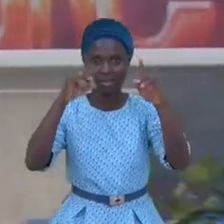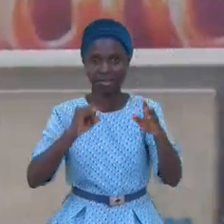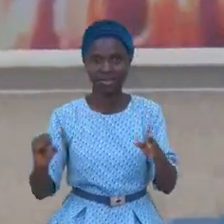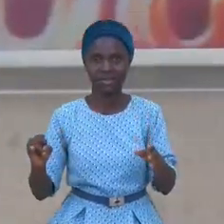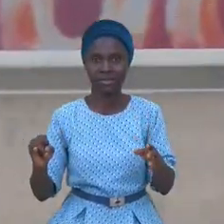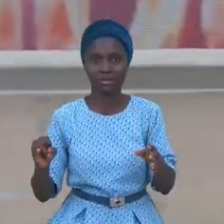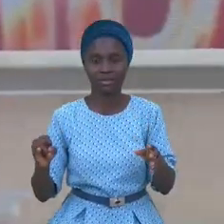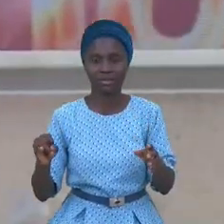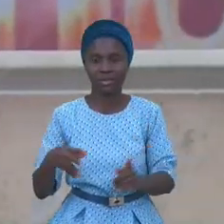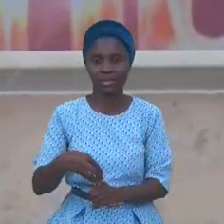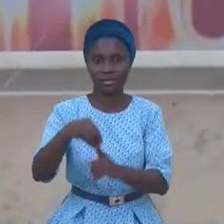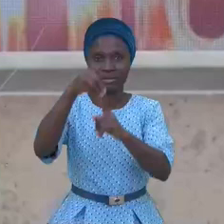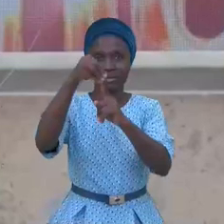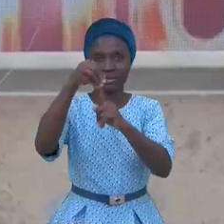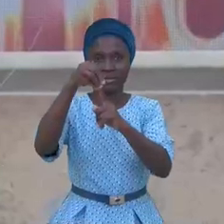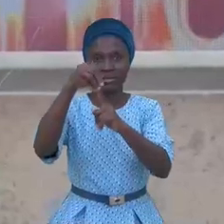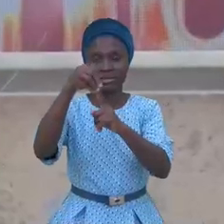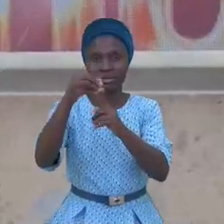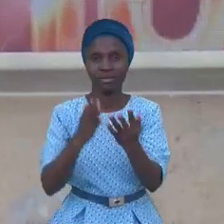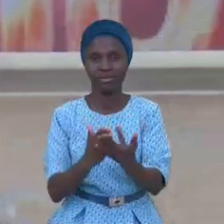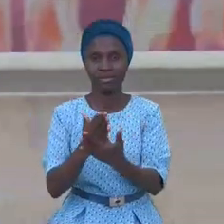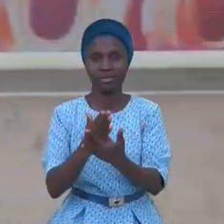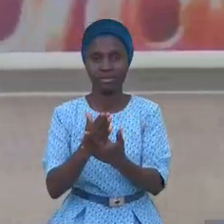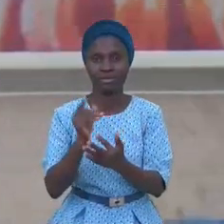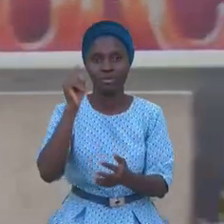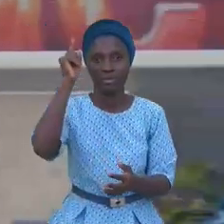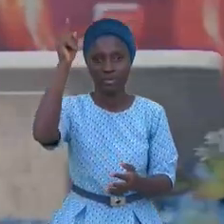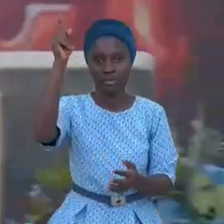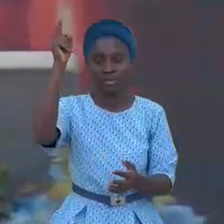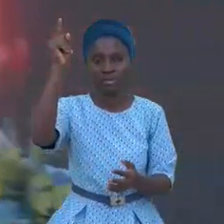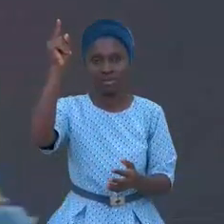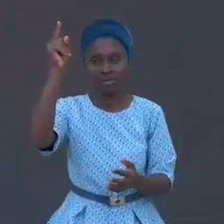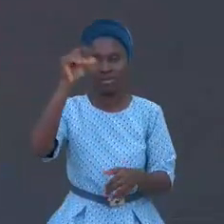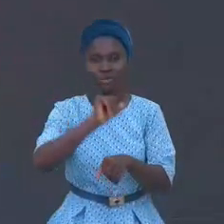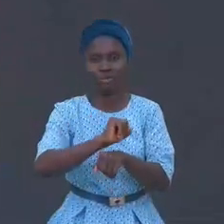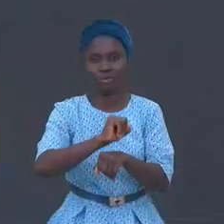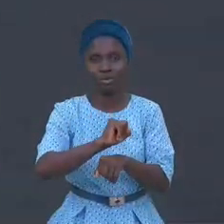extraordinaire par ses exploits.